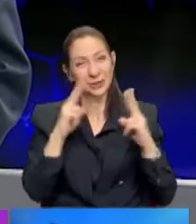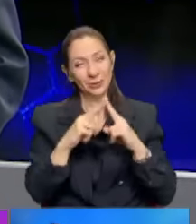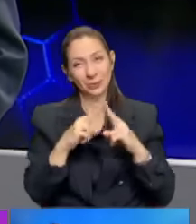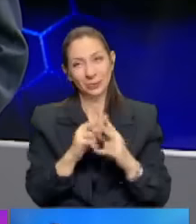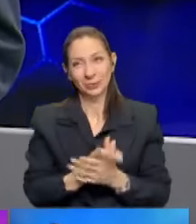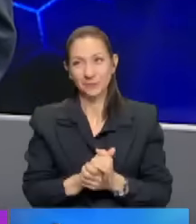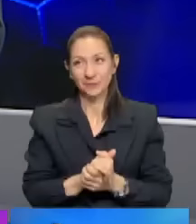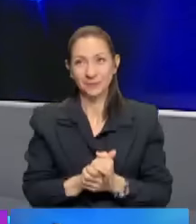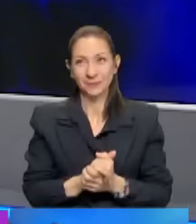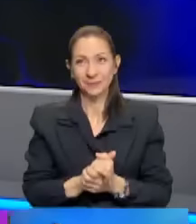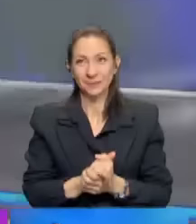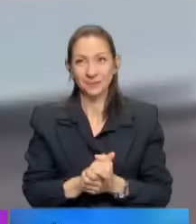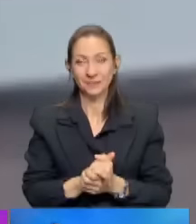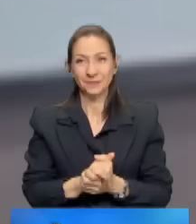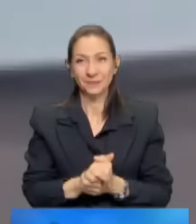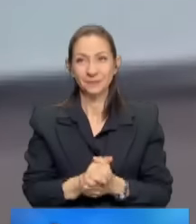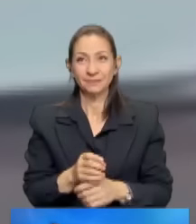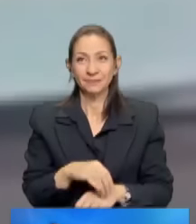dileğiyle